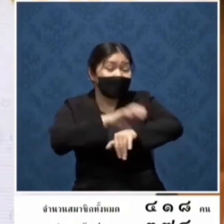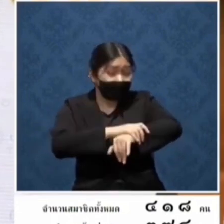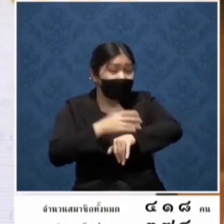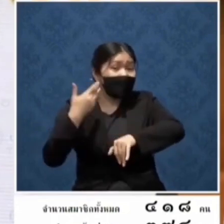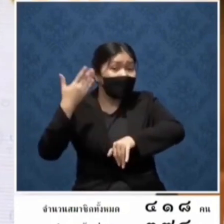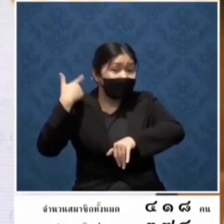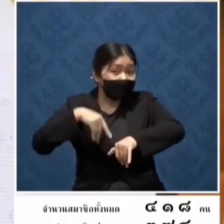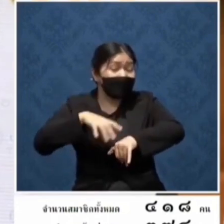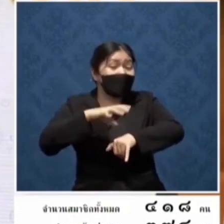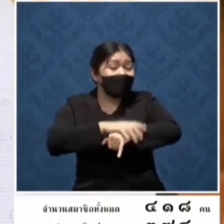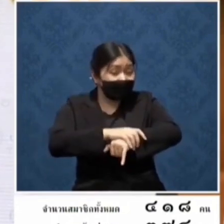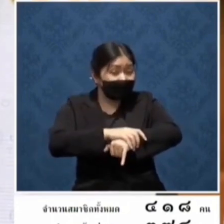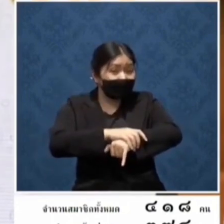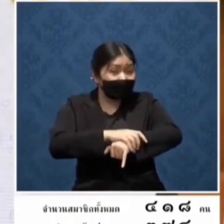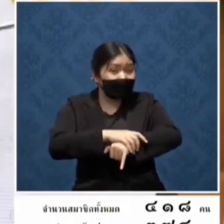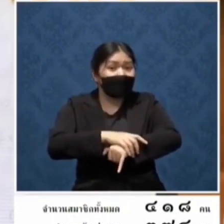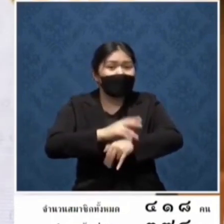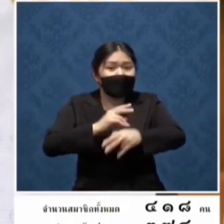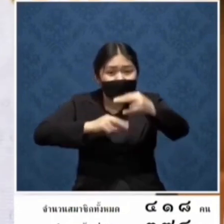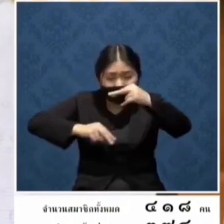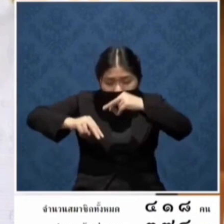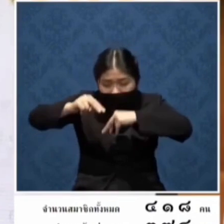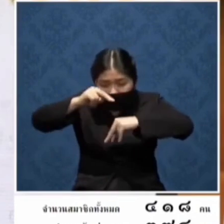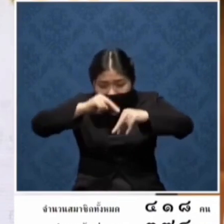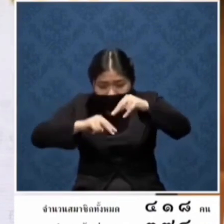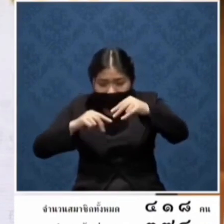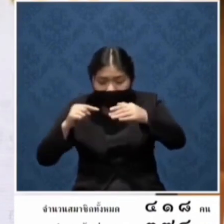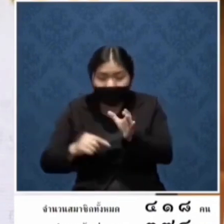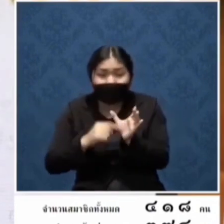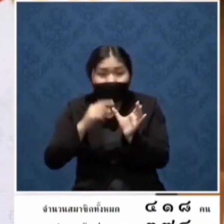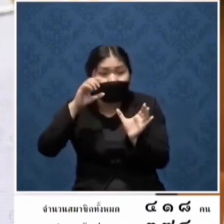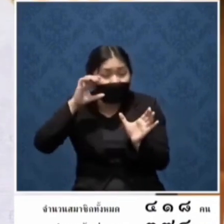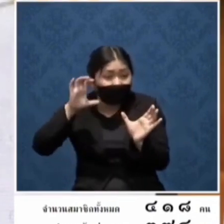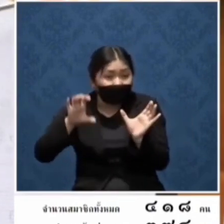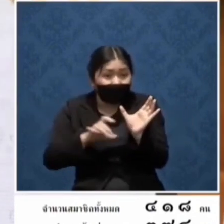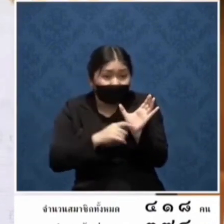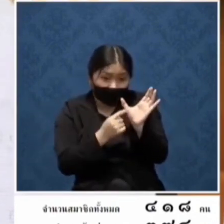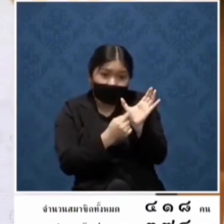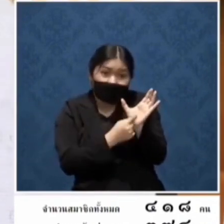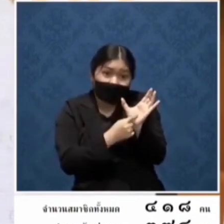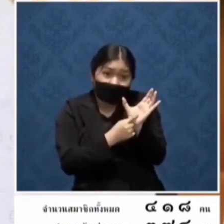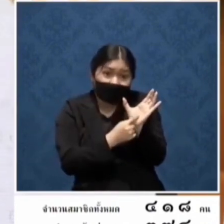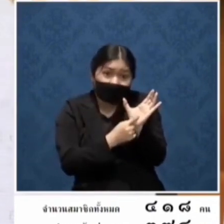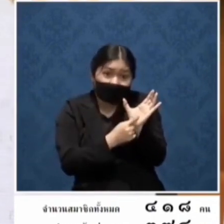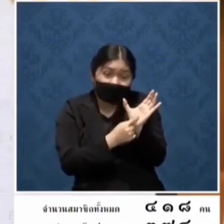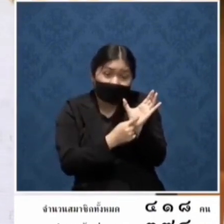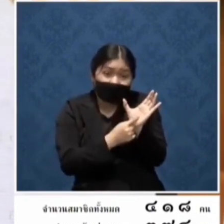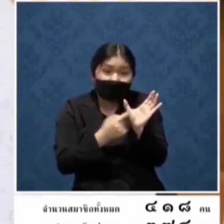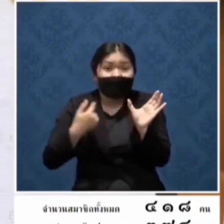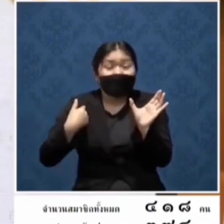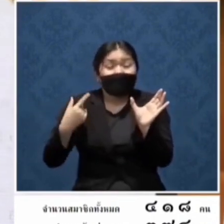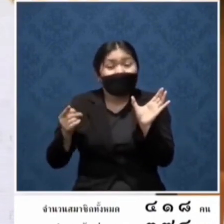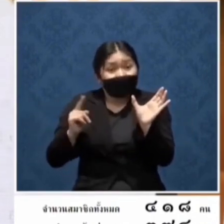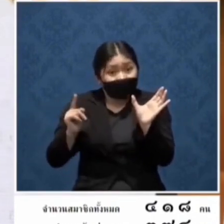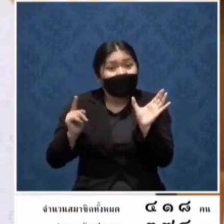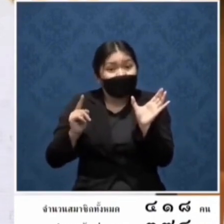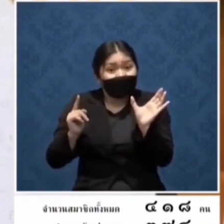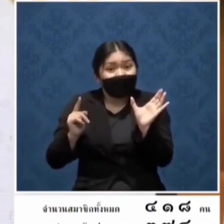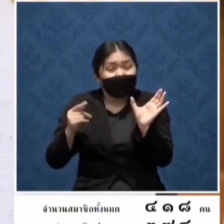คอยคุมแม้กระทั่งการใช้โลโก้ครับโบราณนิดนึงครับแต่ไม่เป็นไรใช้โลโก้นี้นะฮะมี